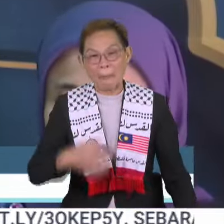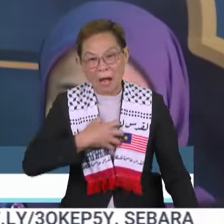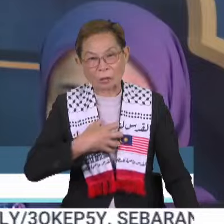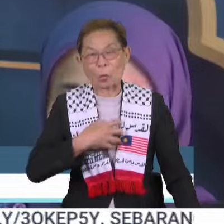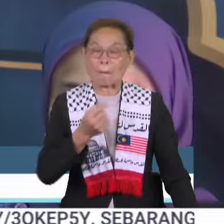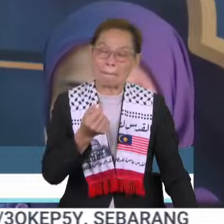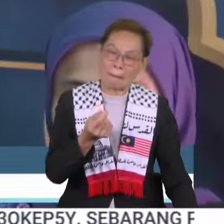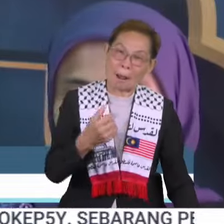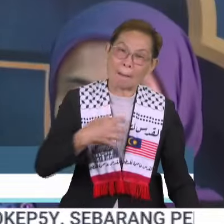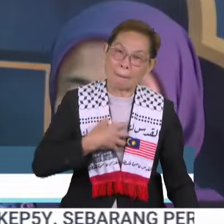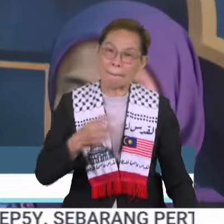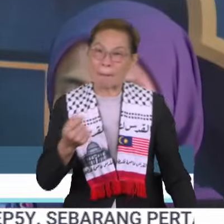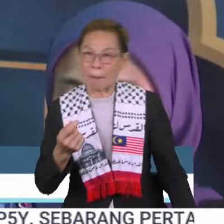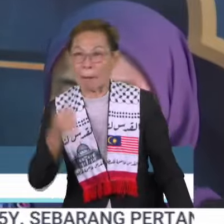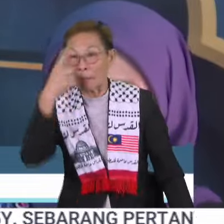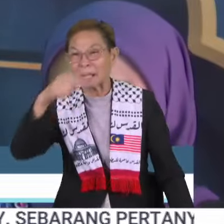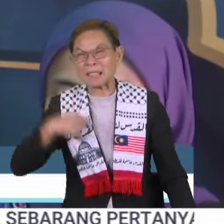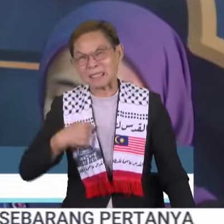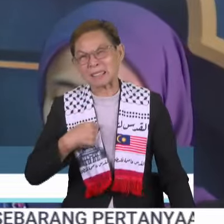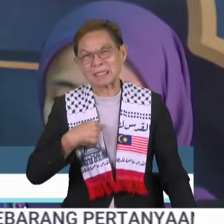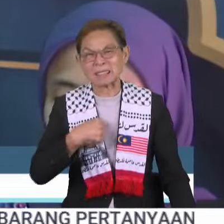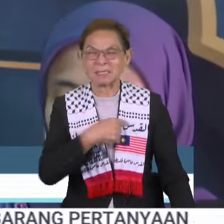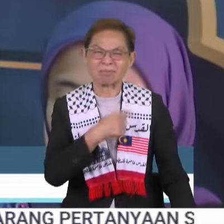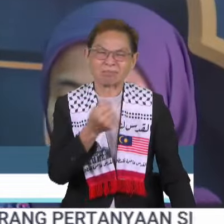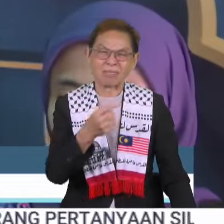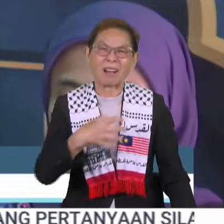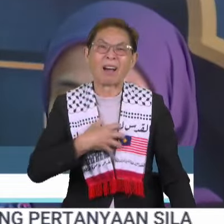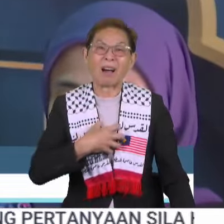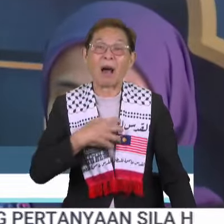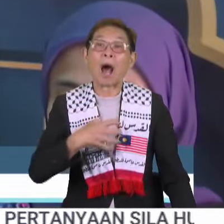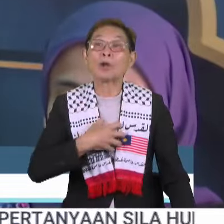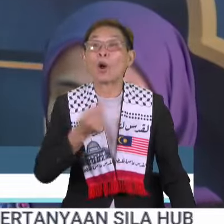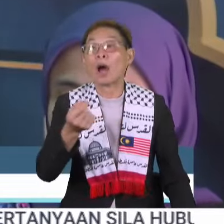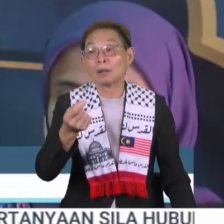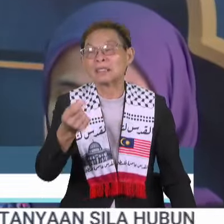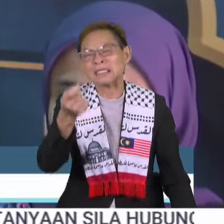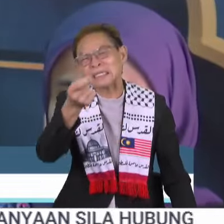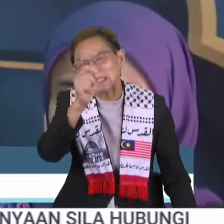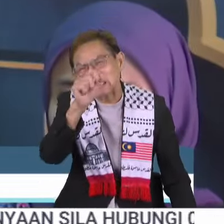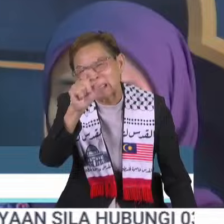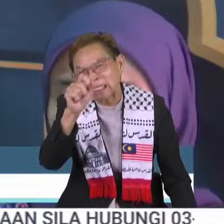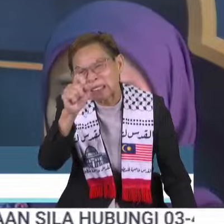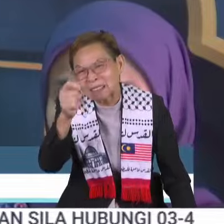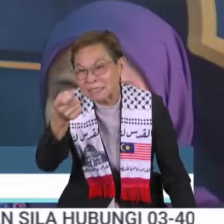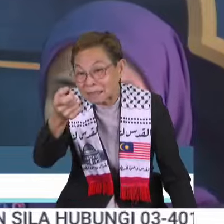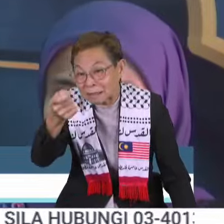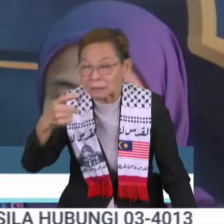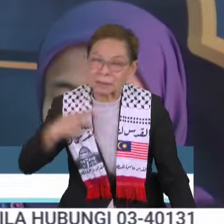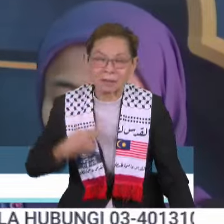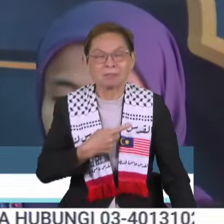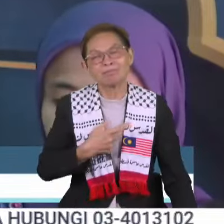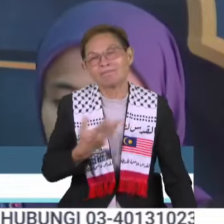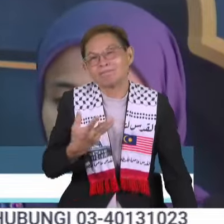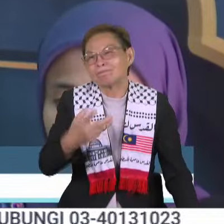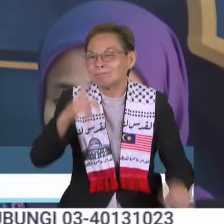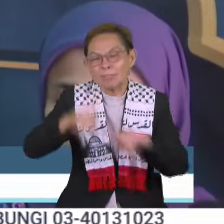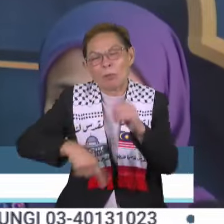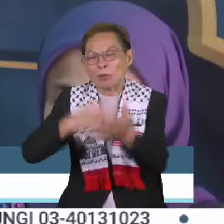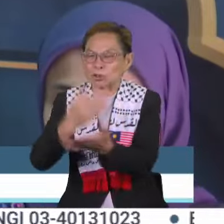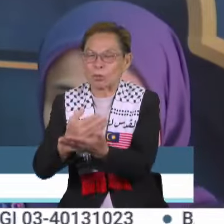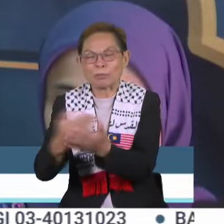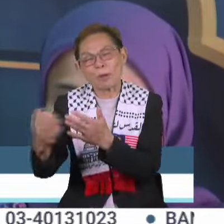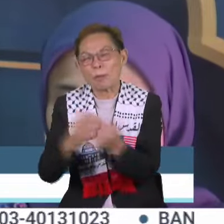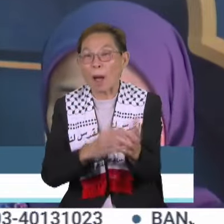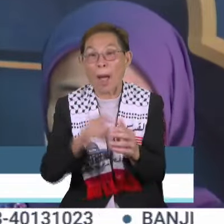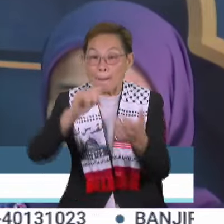harga bagi kita lah sedikit-sedikit, so saya rasa itu memang yang tu kita tak boleh nak elakkan lah. Tapi macam mana pun tak